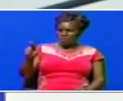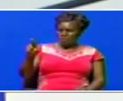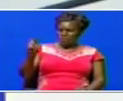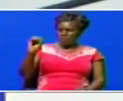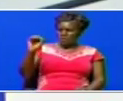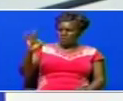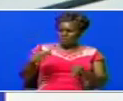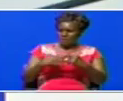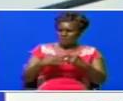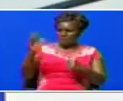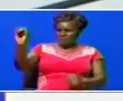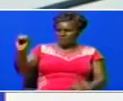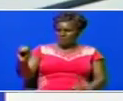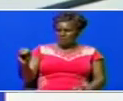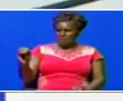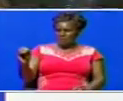0.08%.